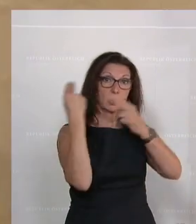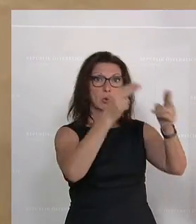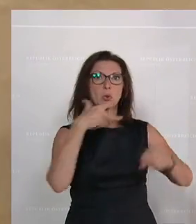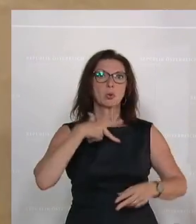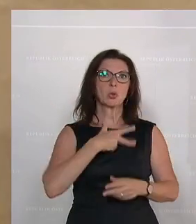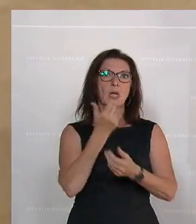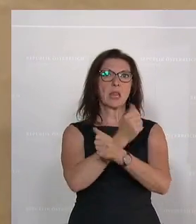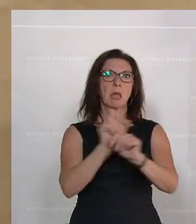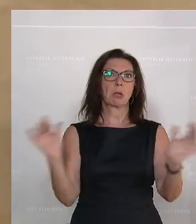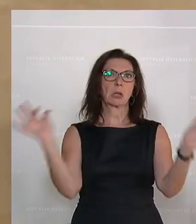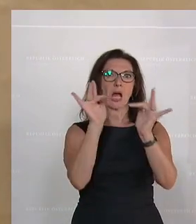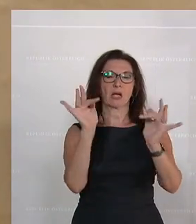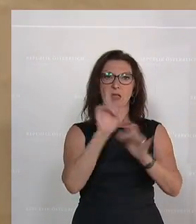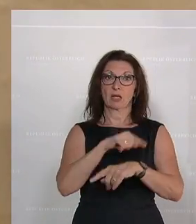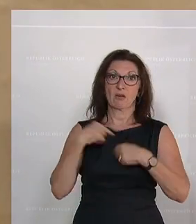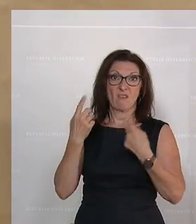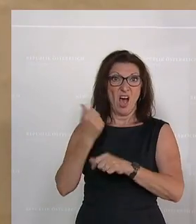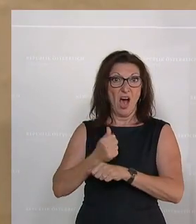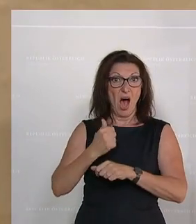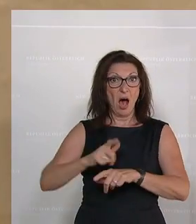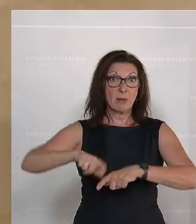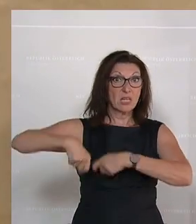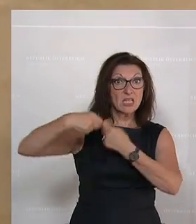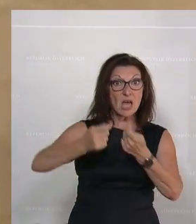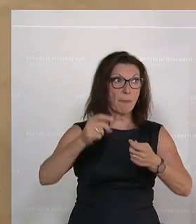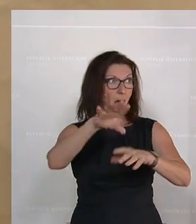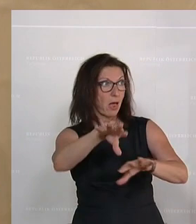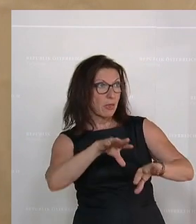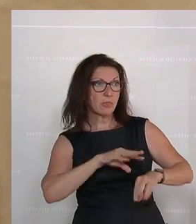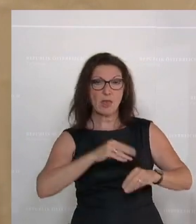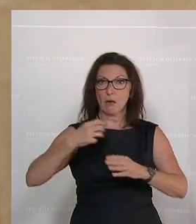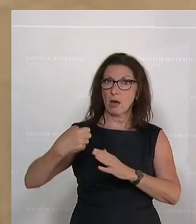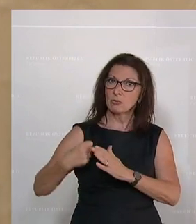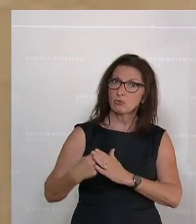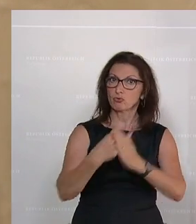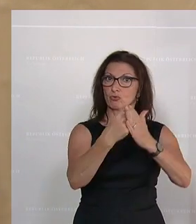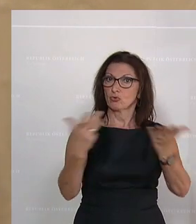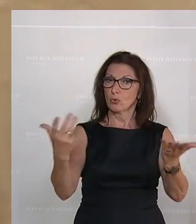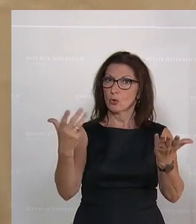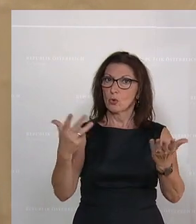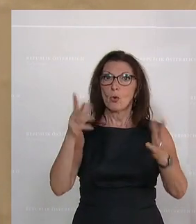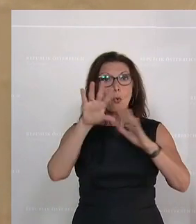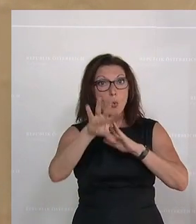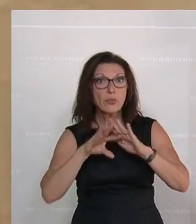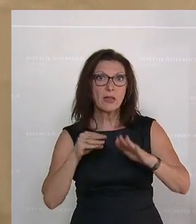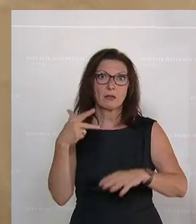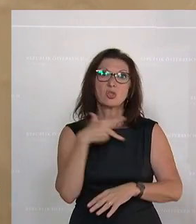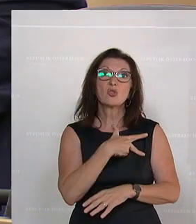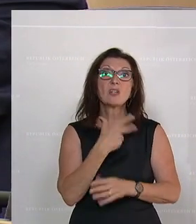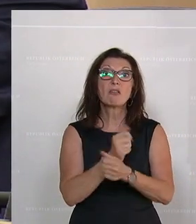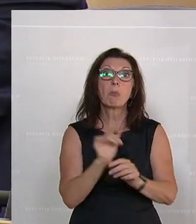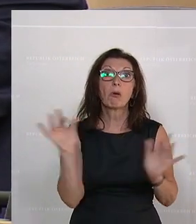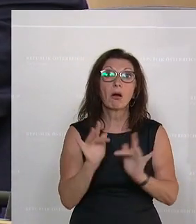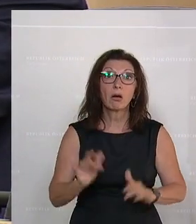wir stärken arbeitgeber und arbeitnehmer und damit die unternehmen in österreich die sozialdemokratie ist dagegen